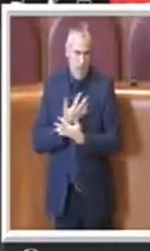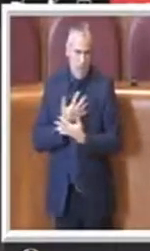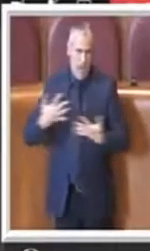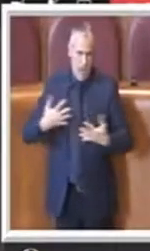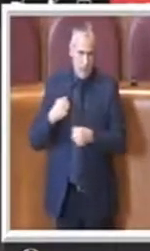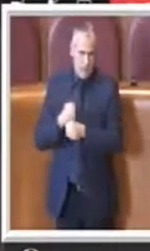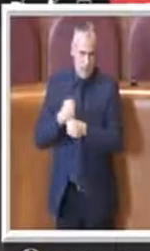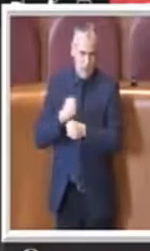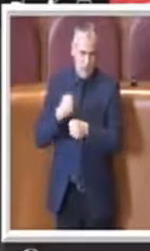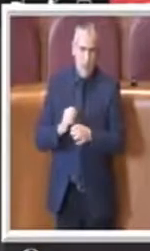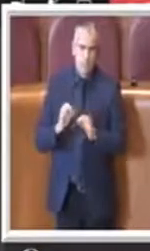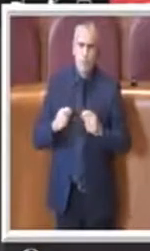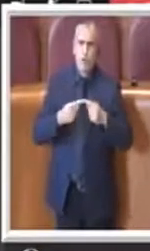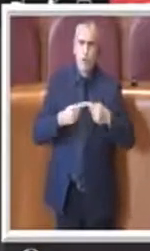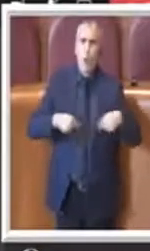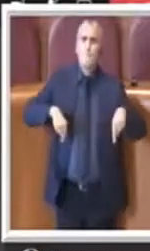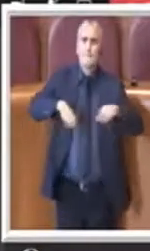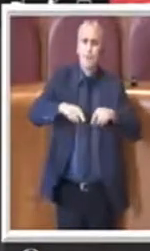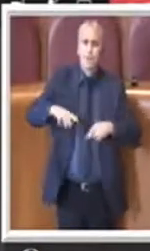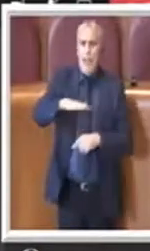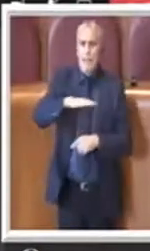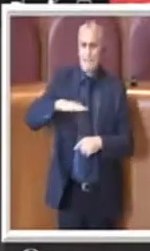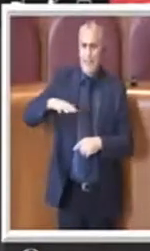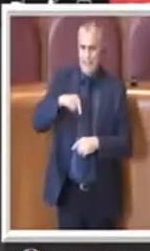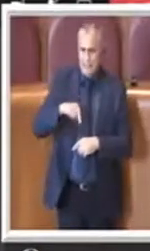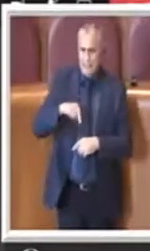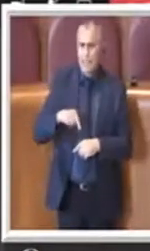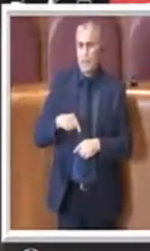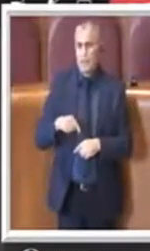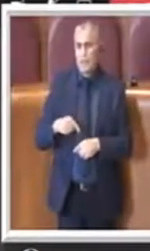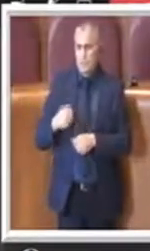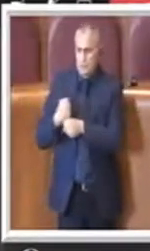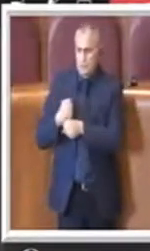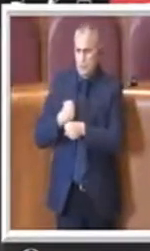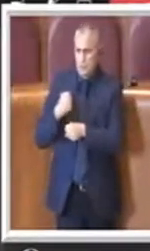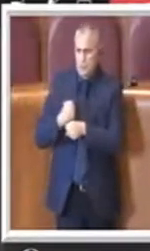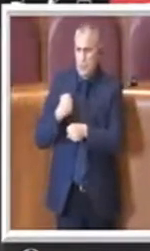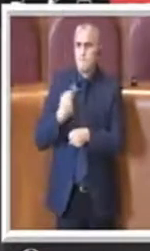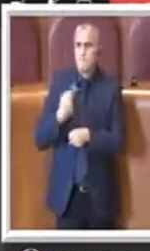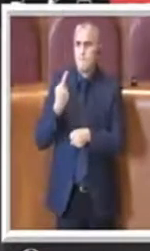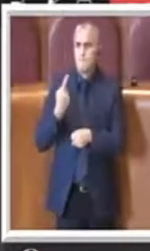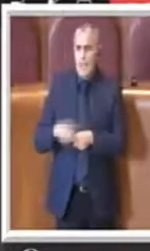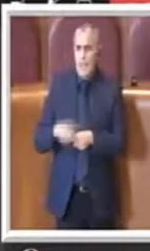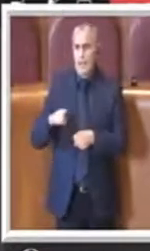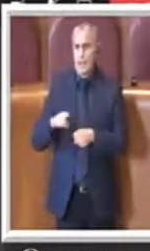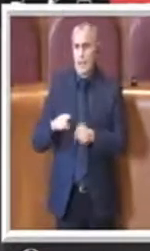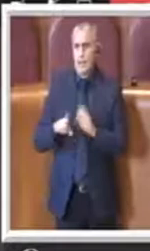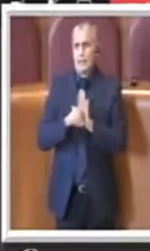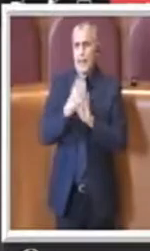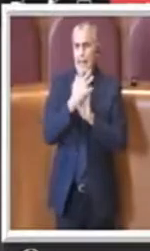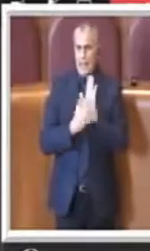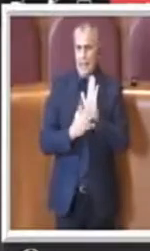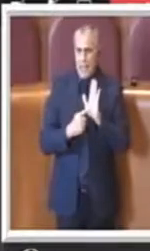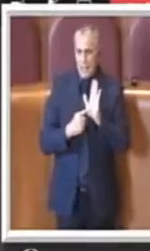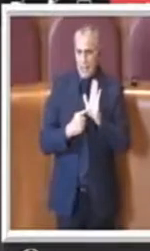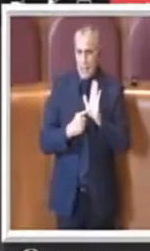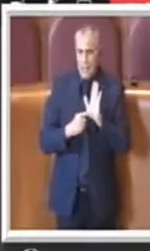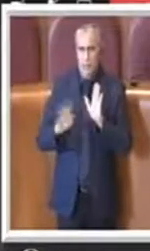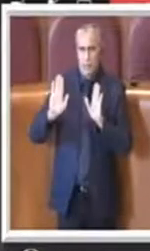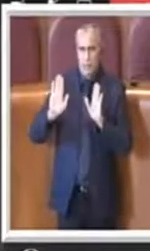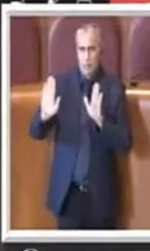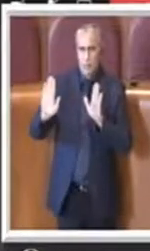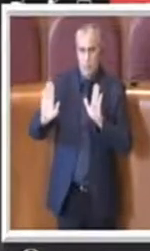commissione ambiente e per quanto riguarda la pù policy la delibera che è stata citata dalla dalla